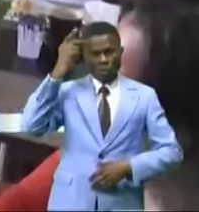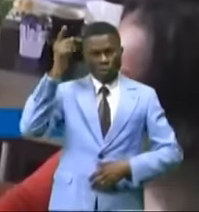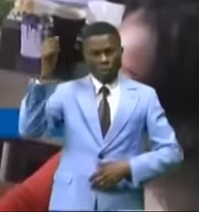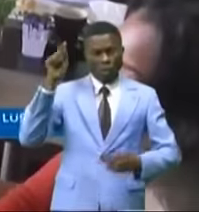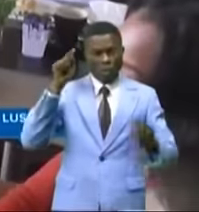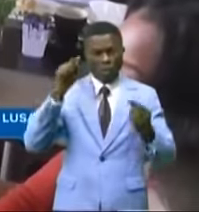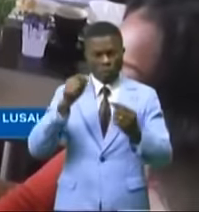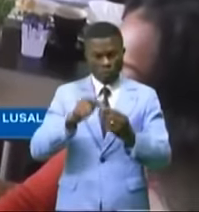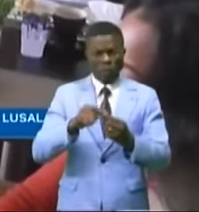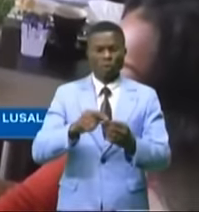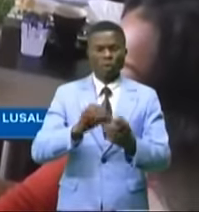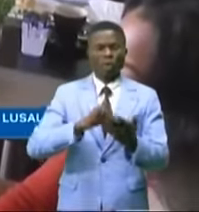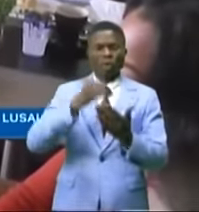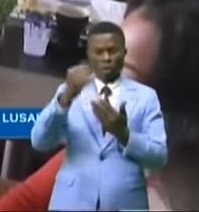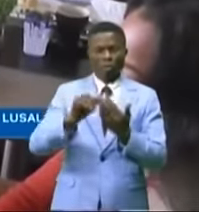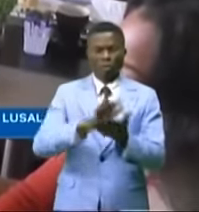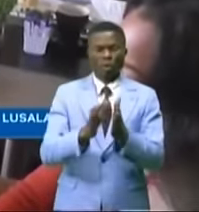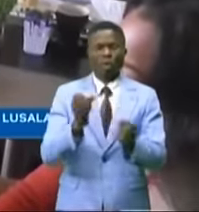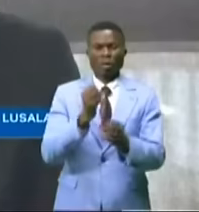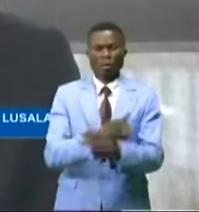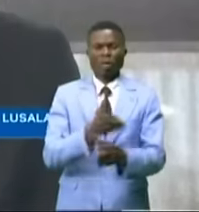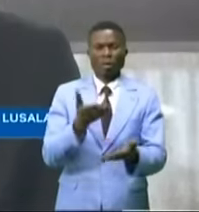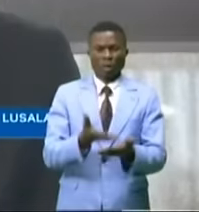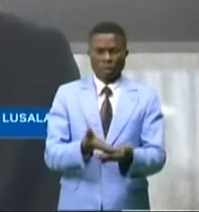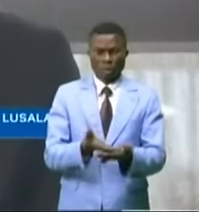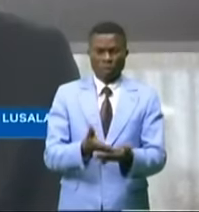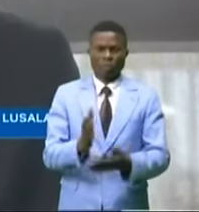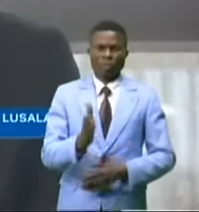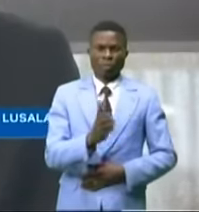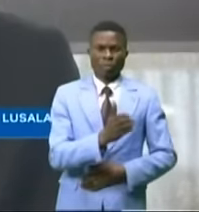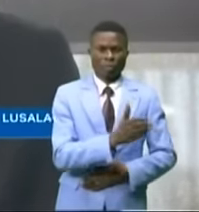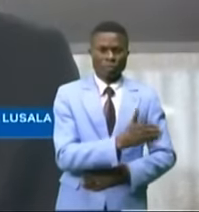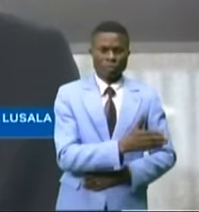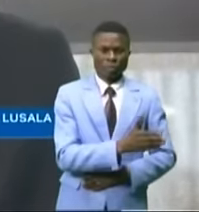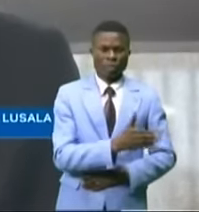jusqu'à la matérialisation du contrat, a souligné